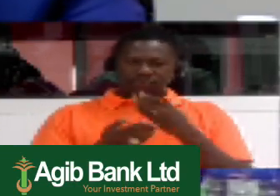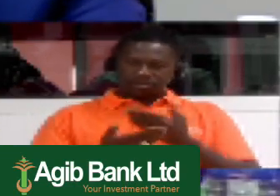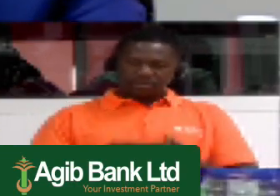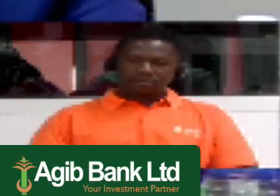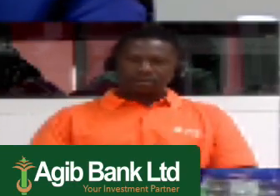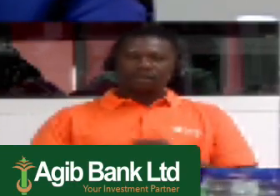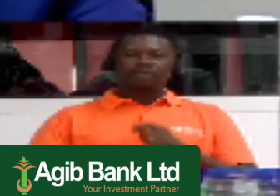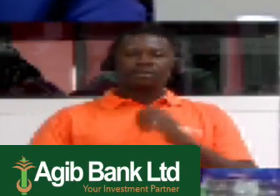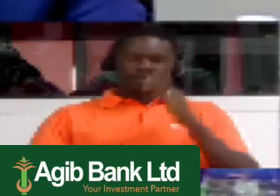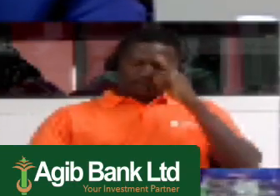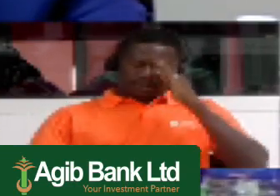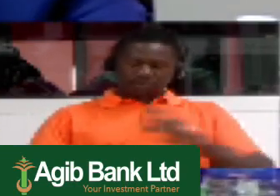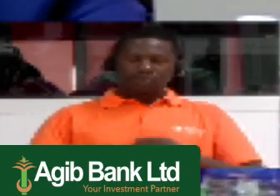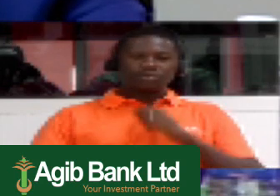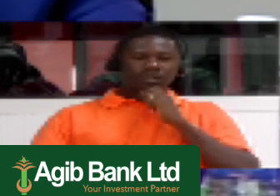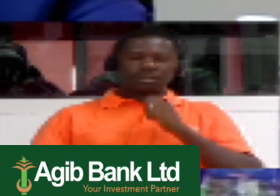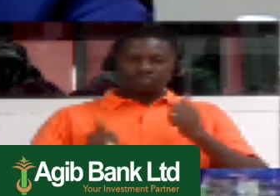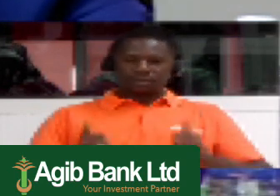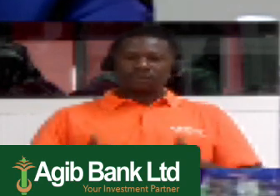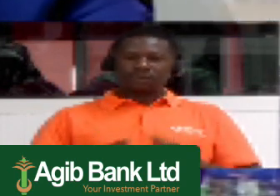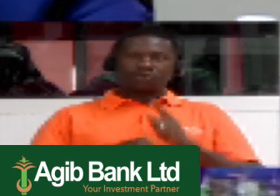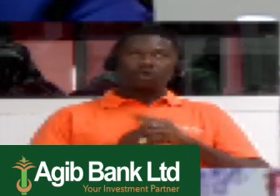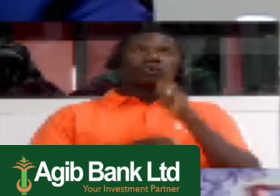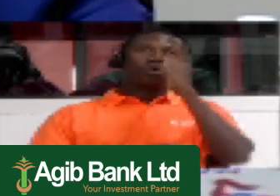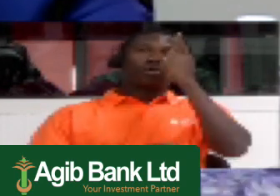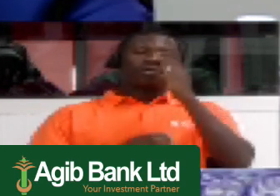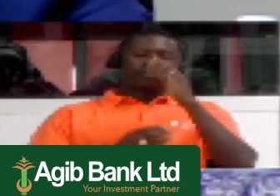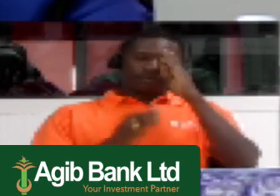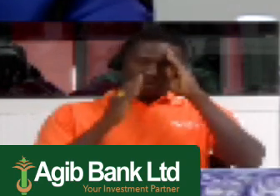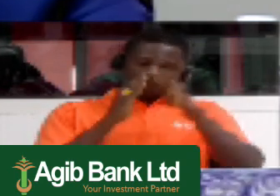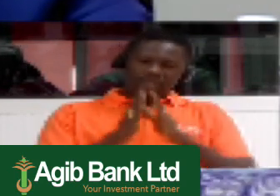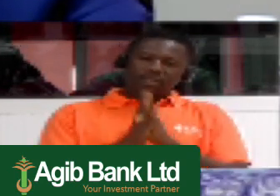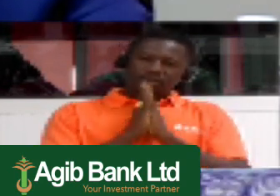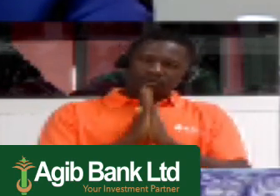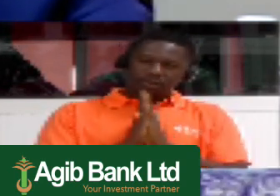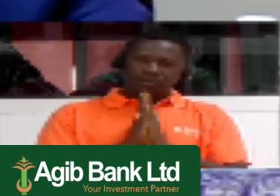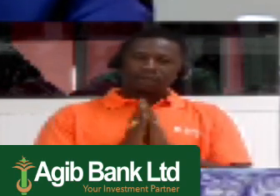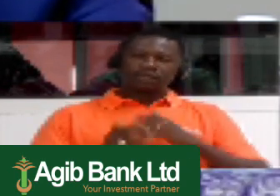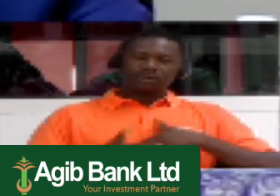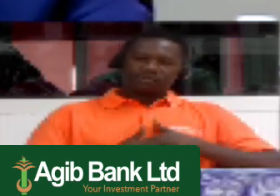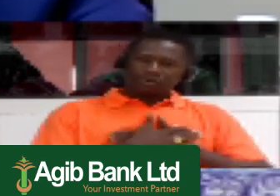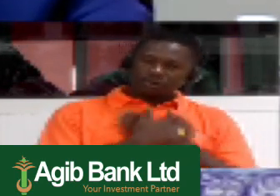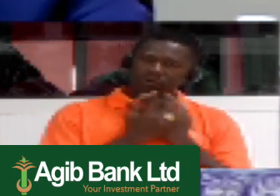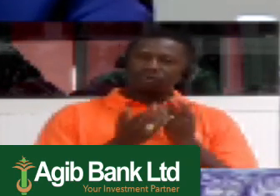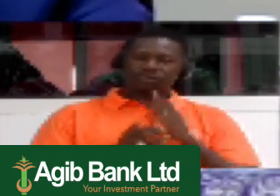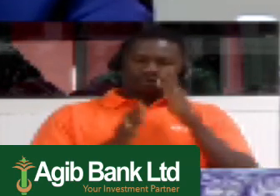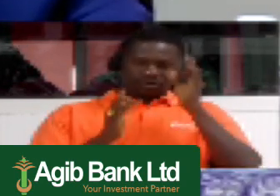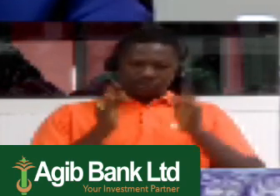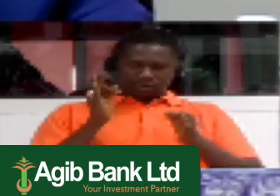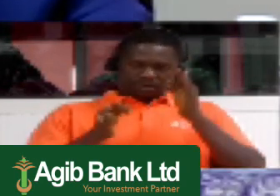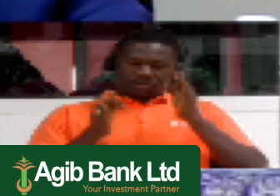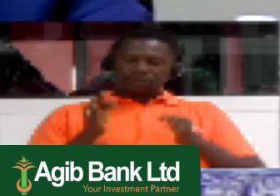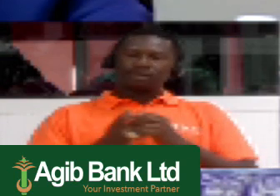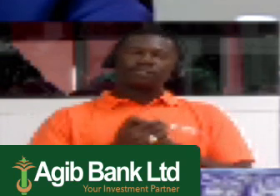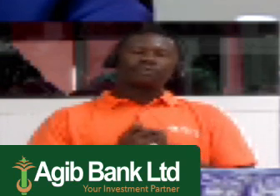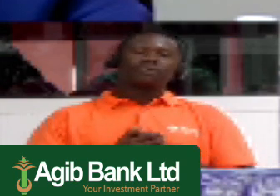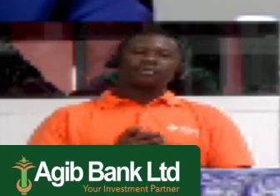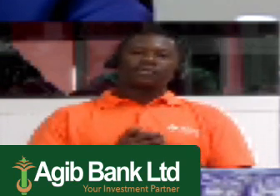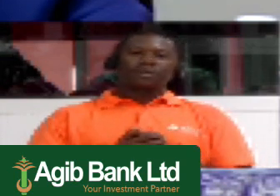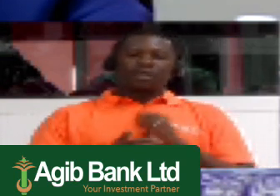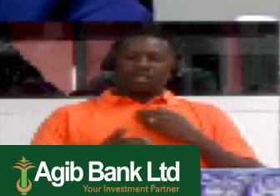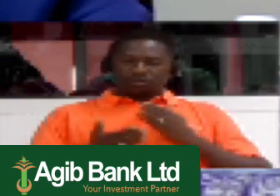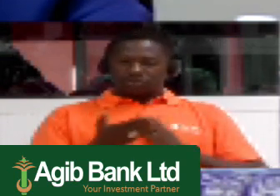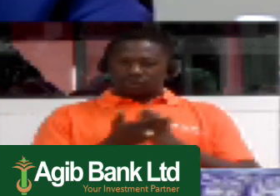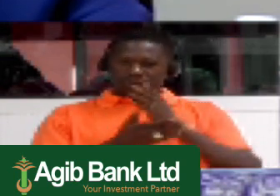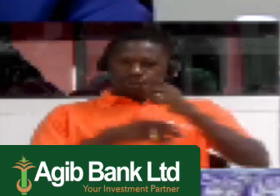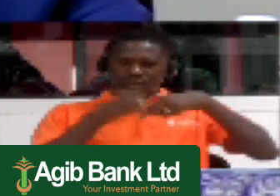Chairman. Lord God of grace, of mercy, of compassion, of love, of justice, as